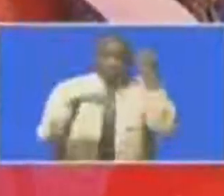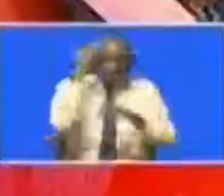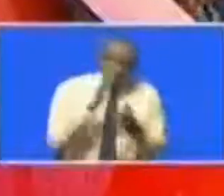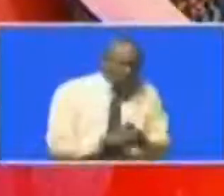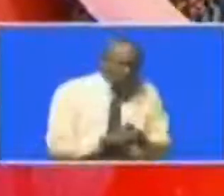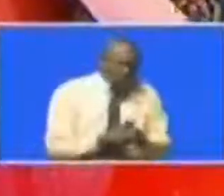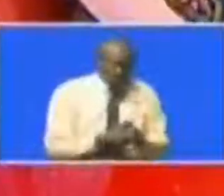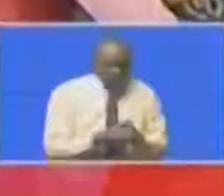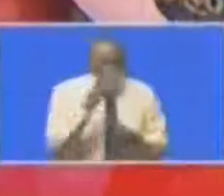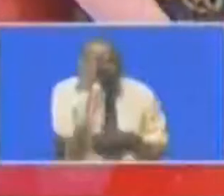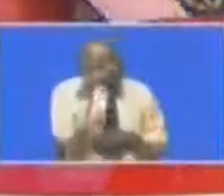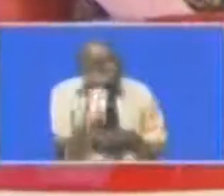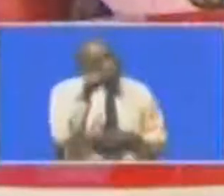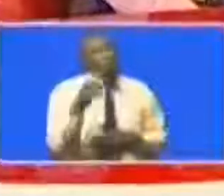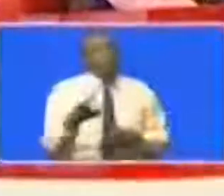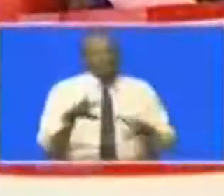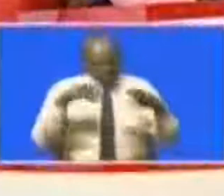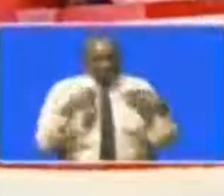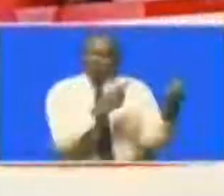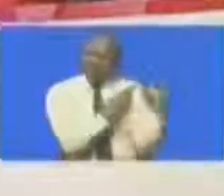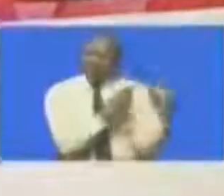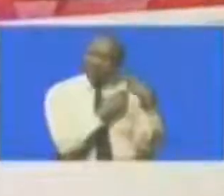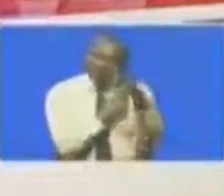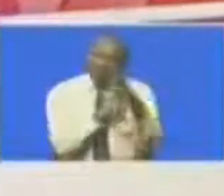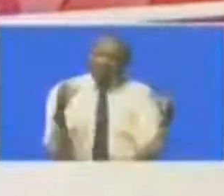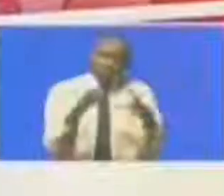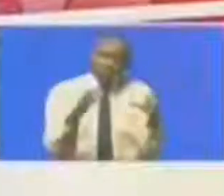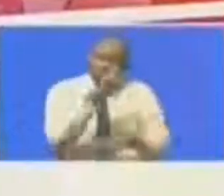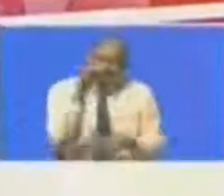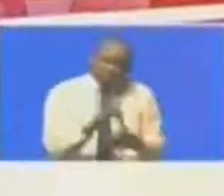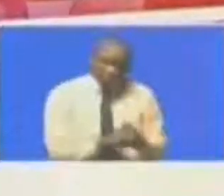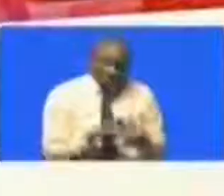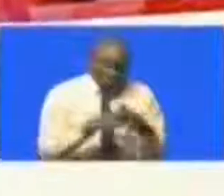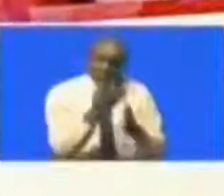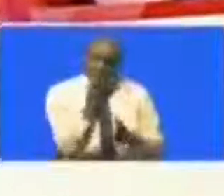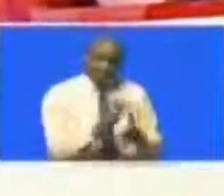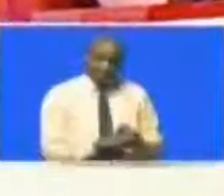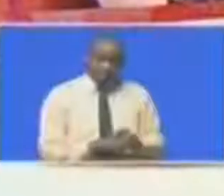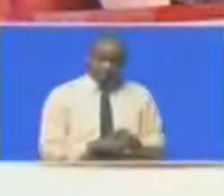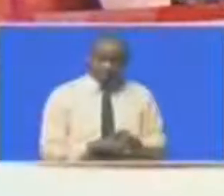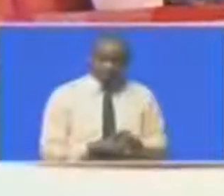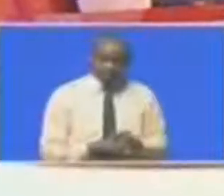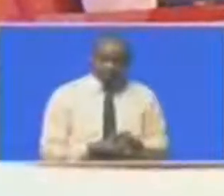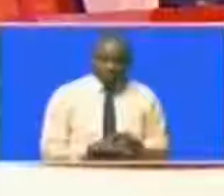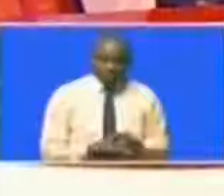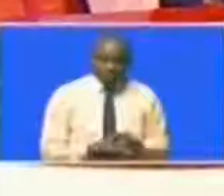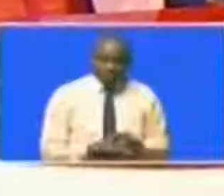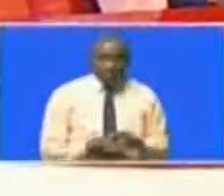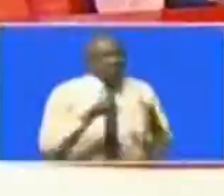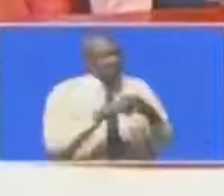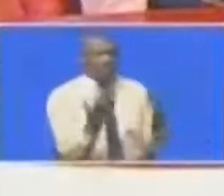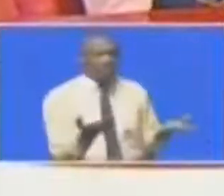Mbona mkajitolea kufanya mambo kama haya katika jamii? Tuanze nawe. Okay. Ilianza